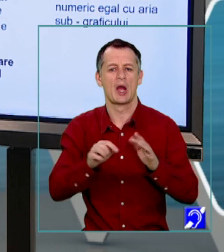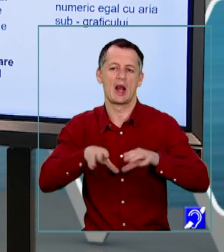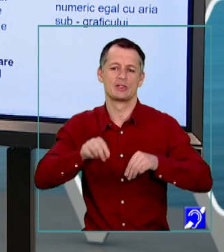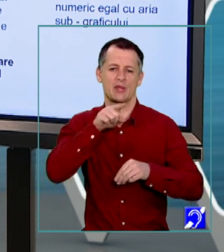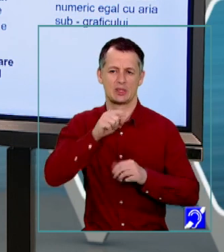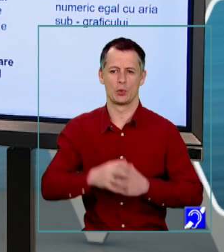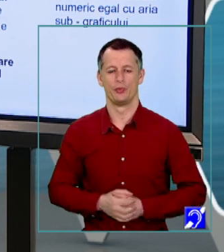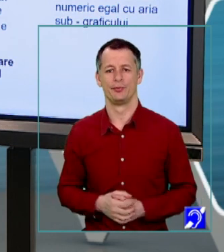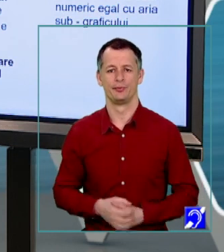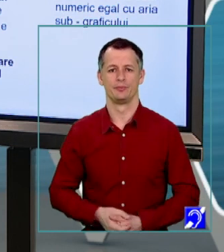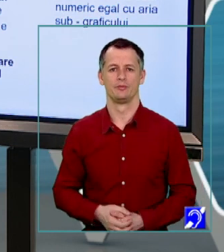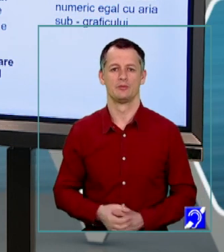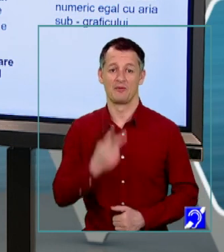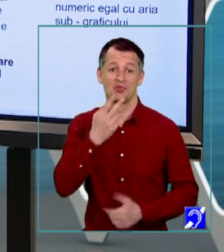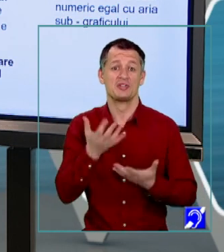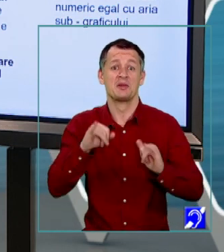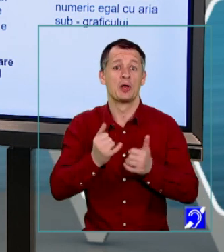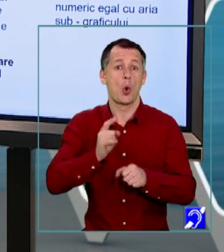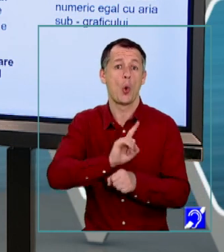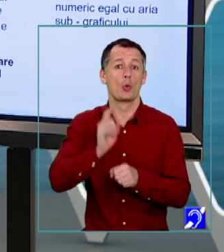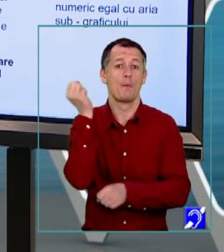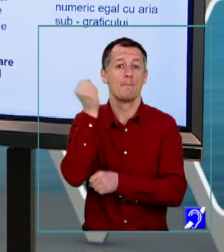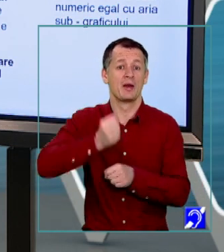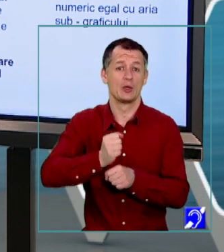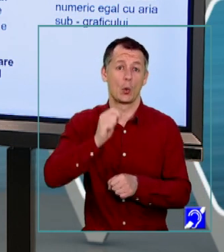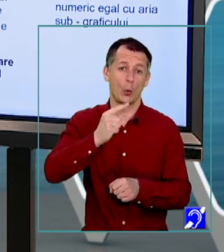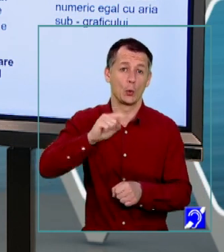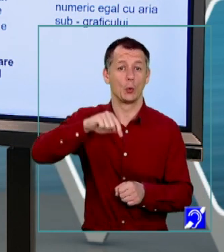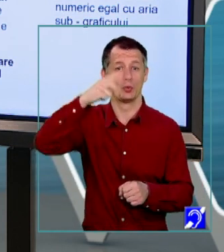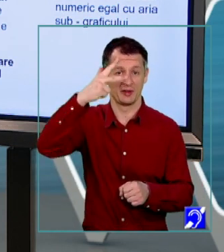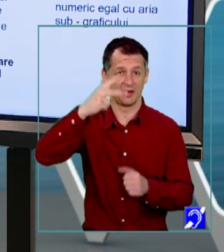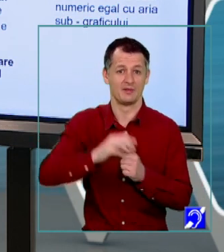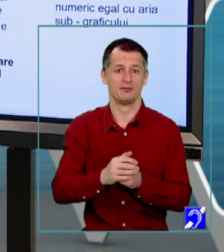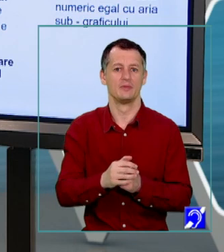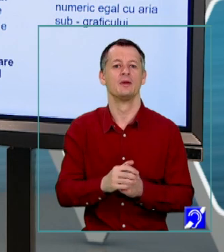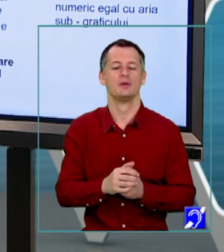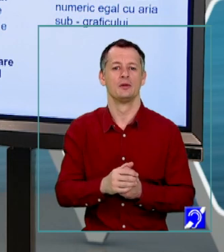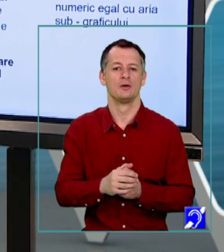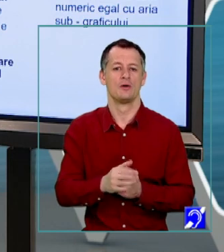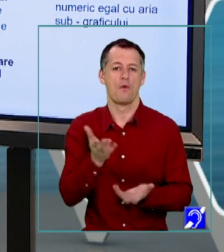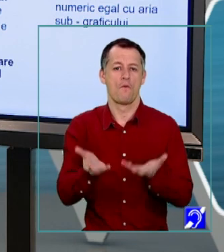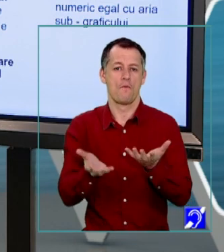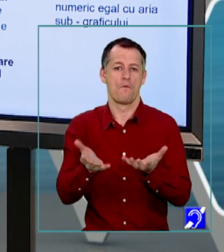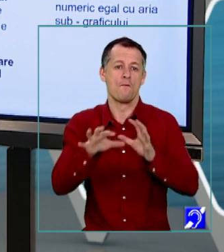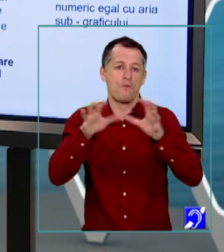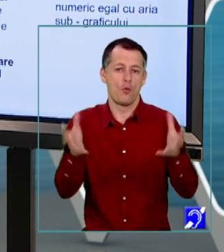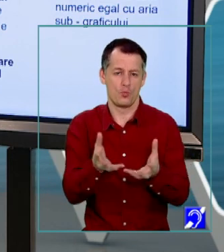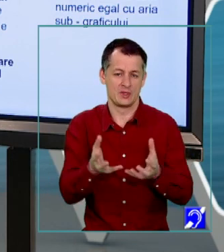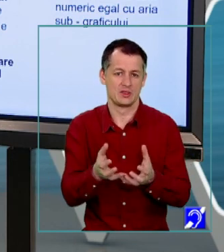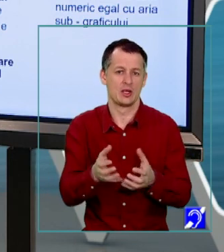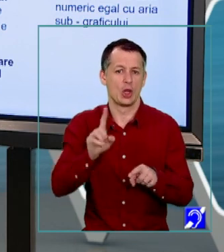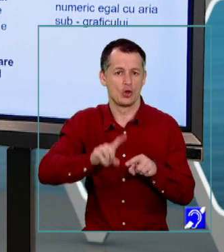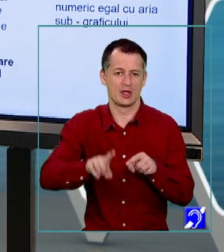ce se întâmplă cu lucru mecanic. 1, 3, volumul este constant. Deci lucru mecanic este 0.